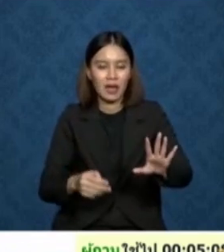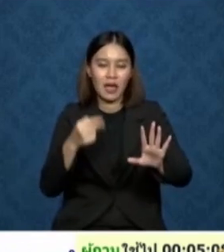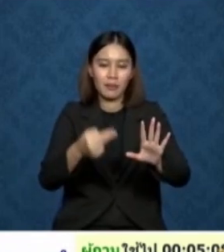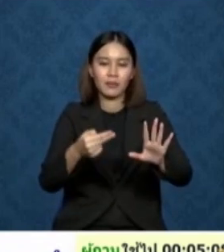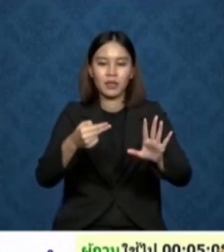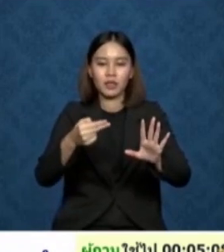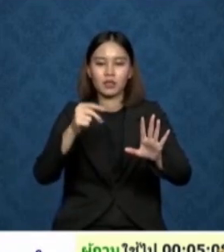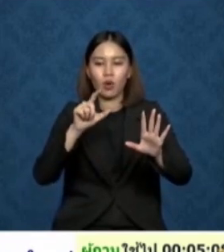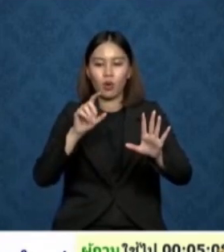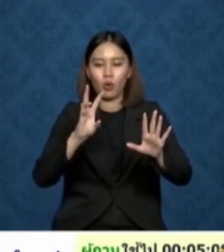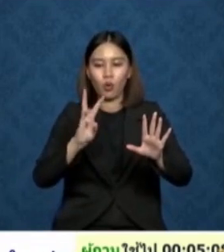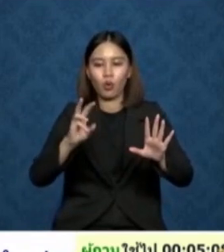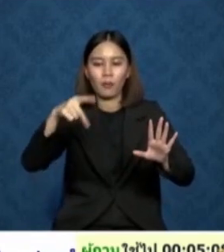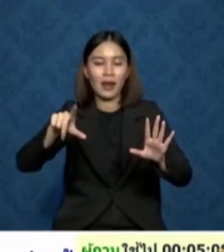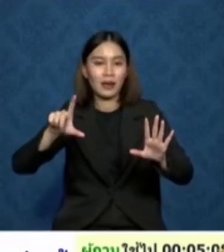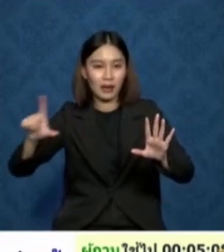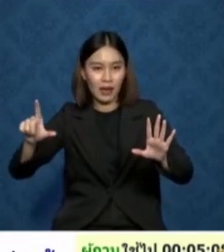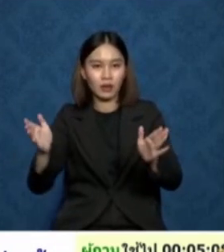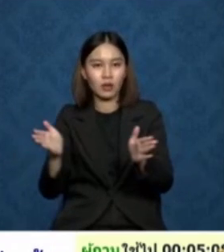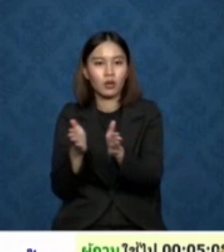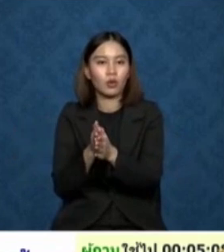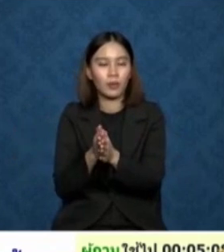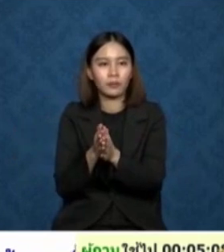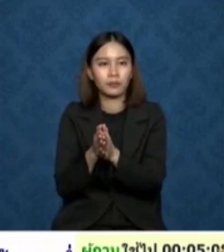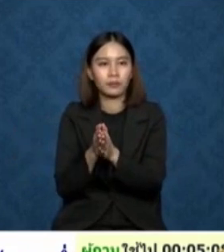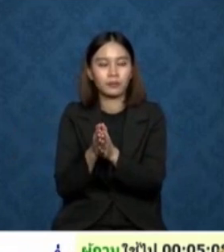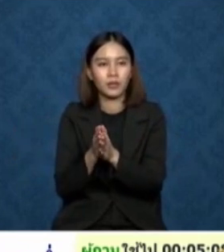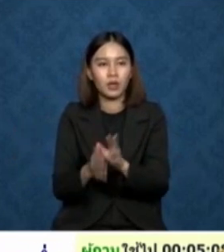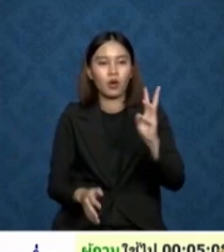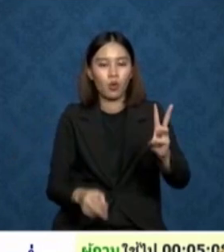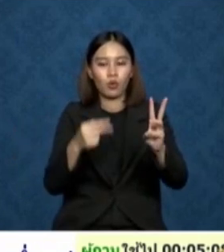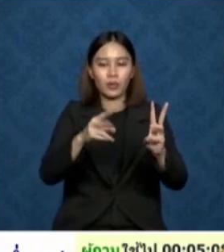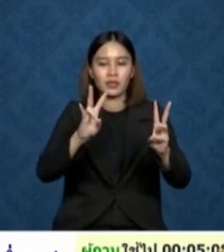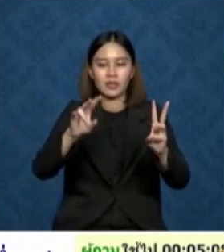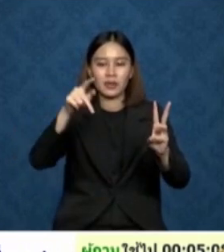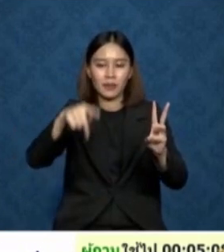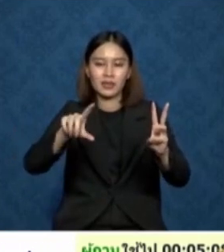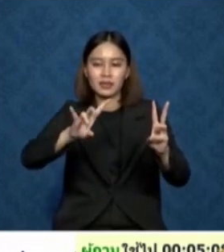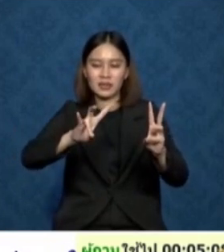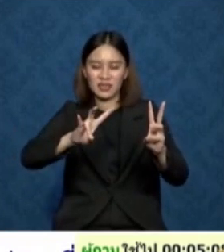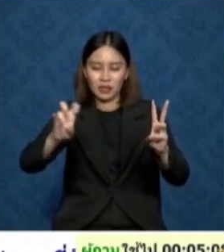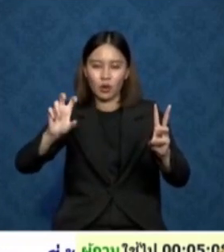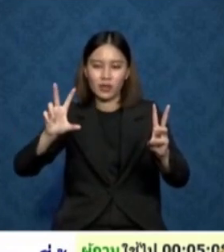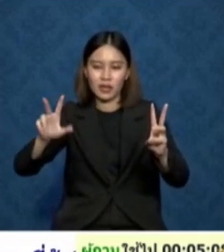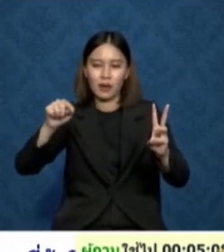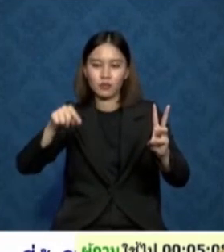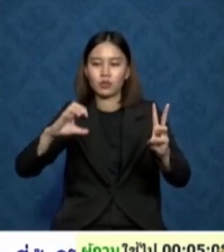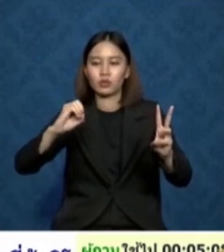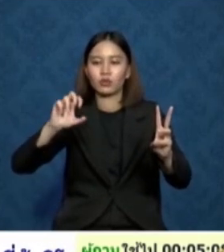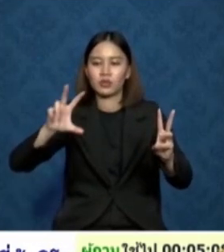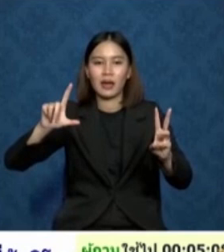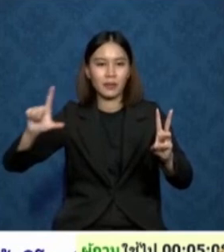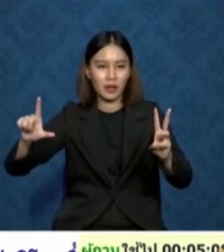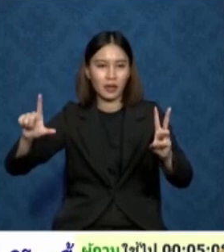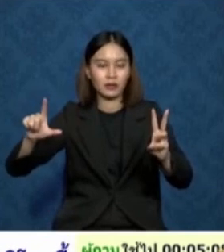56,000 ประมาณรวมทั้หมดแล้วก็ประมาณ 67,703.03